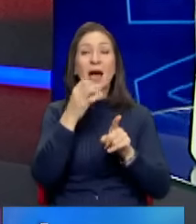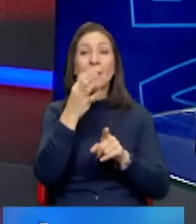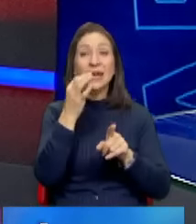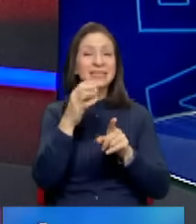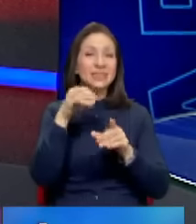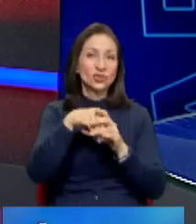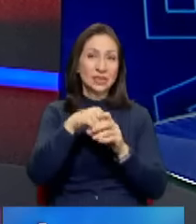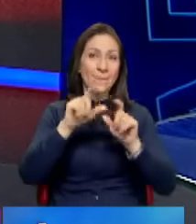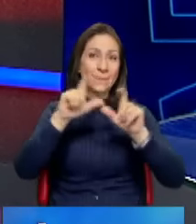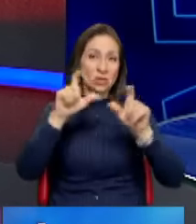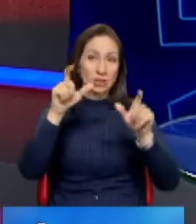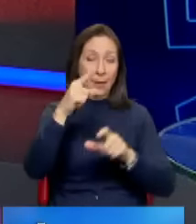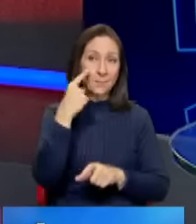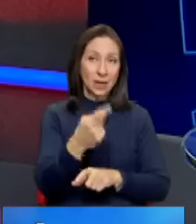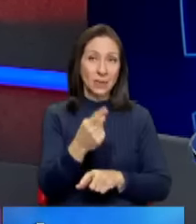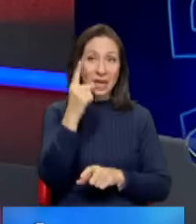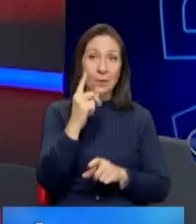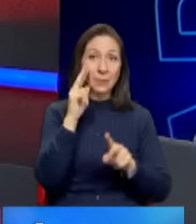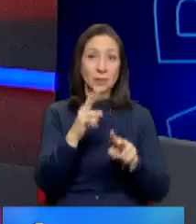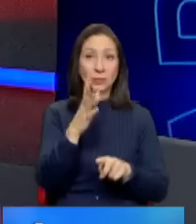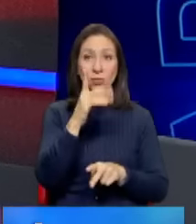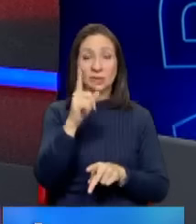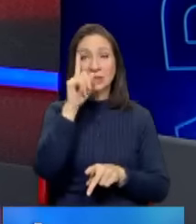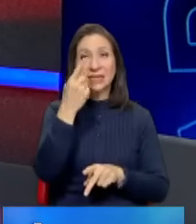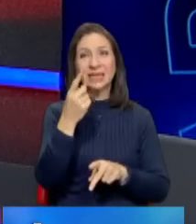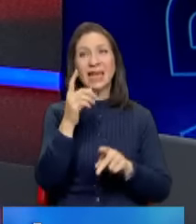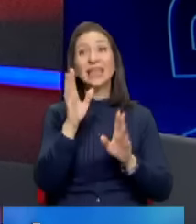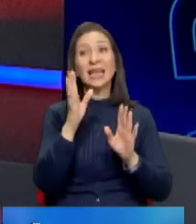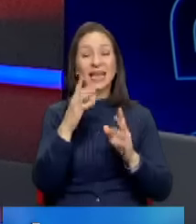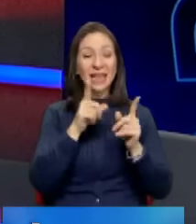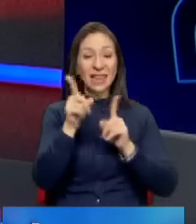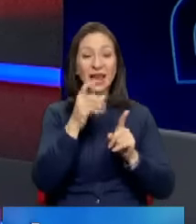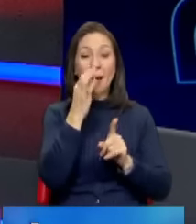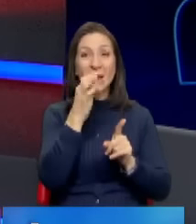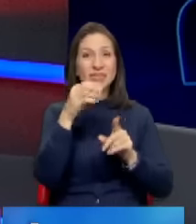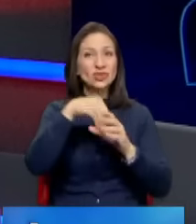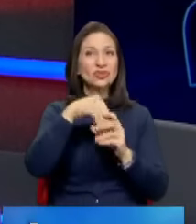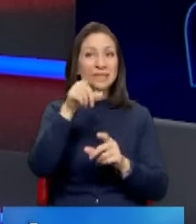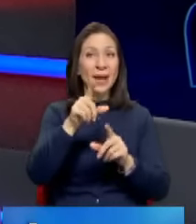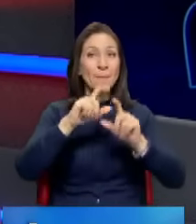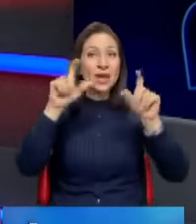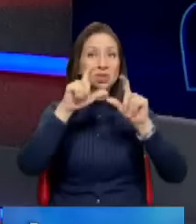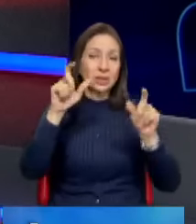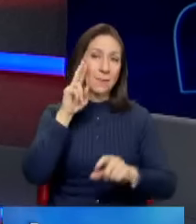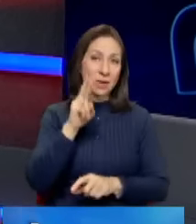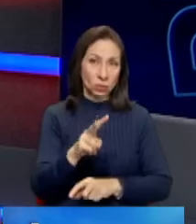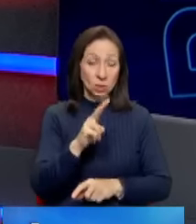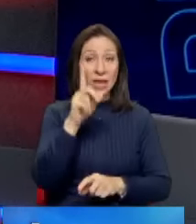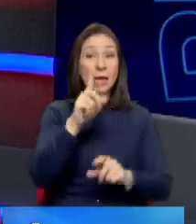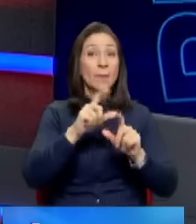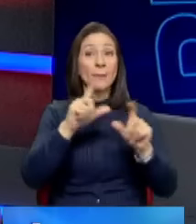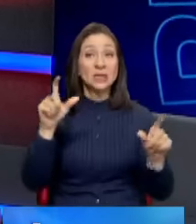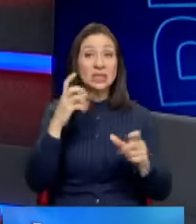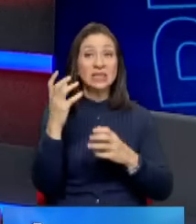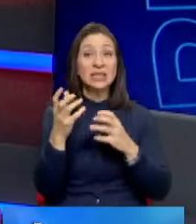sitelerinin manşetlerine bakmaya. İlk bakışta biliyorsunuz sadece klasik mecralara değil, internet haber sitelerinin de manşetine bakıyoruz. İlk